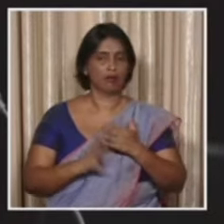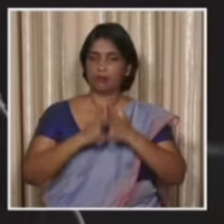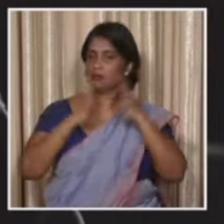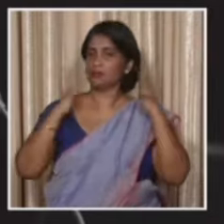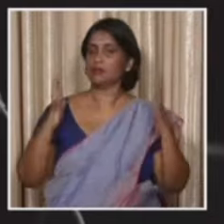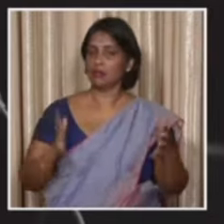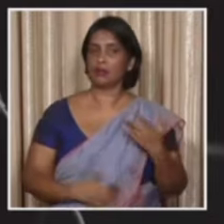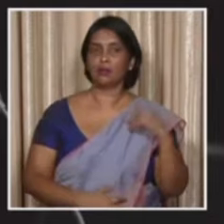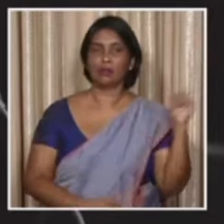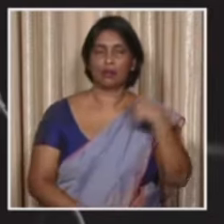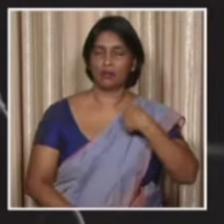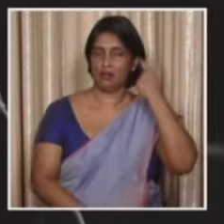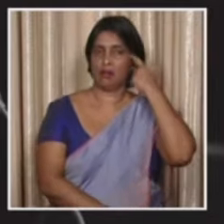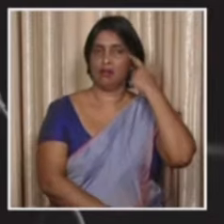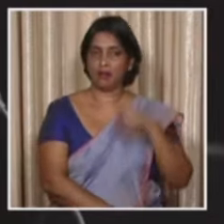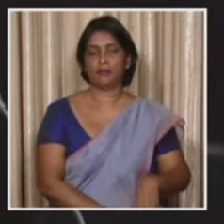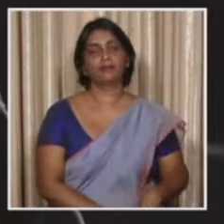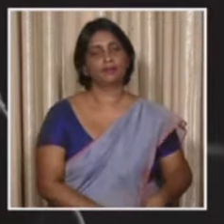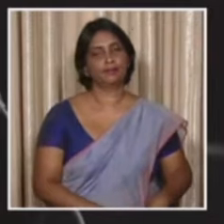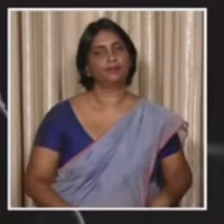வெடியங் அப்பி காட்டாத் தனகண்ட லபுனே